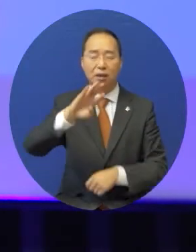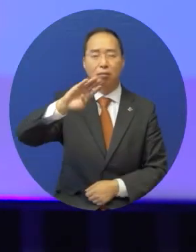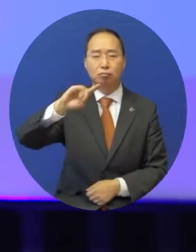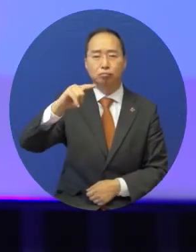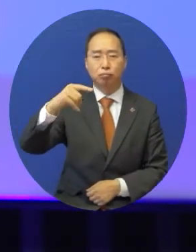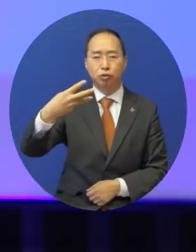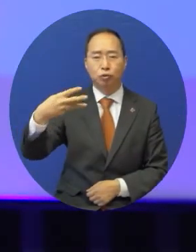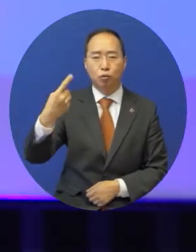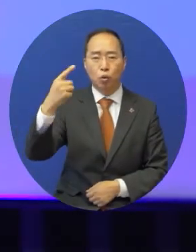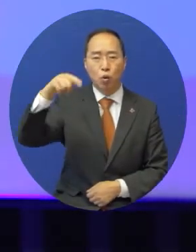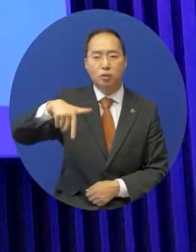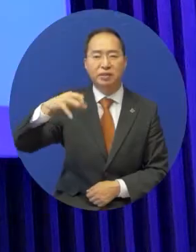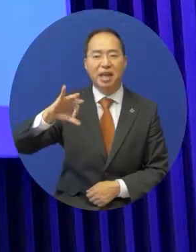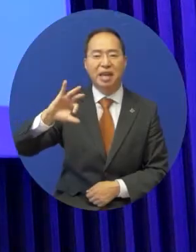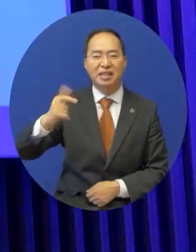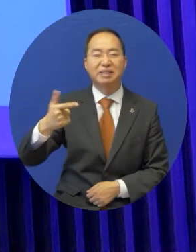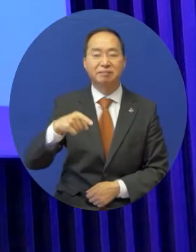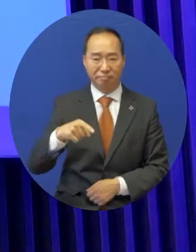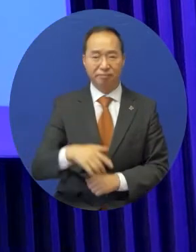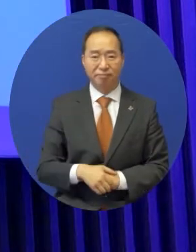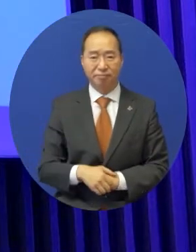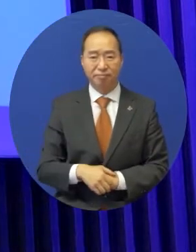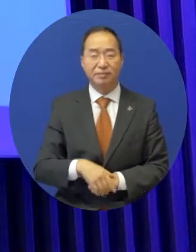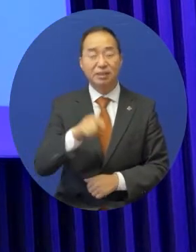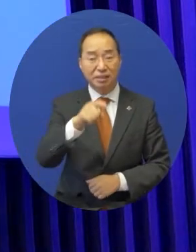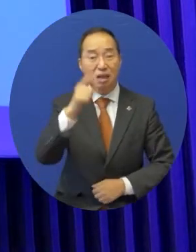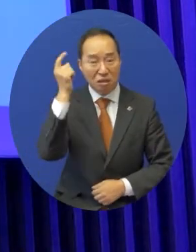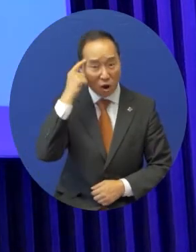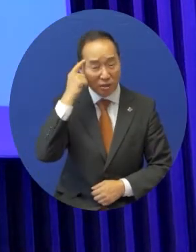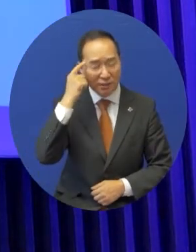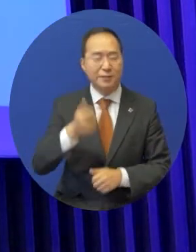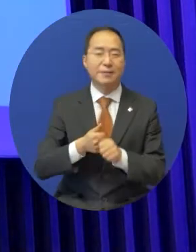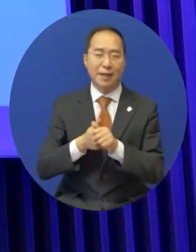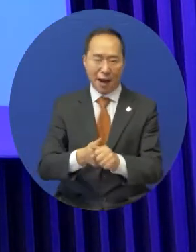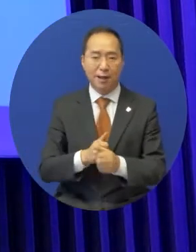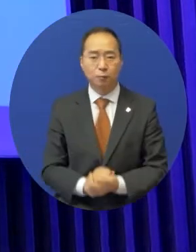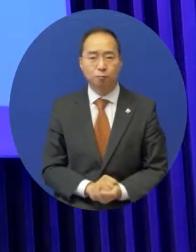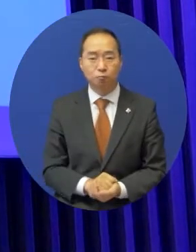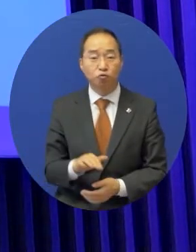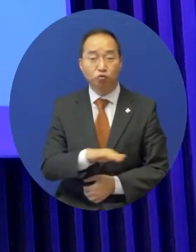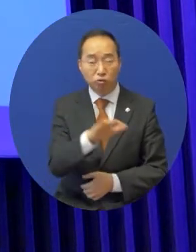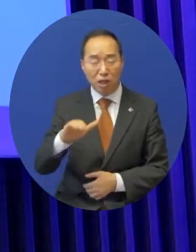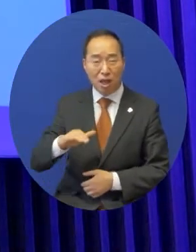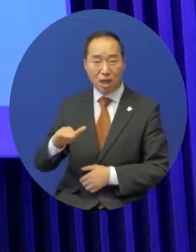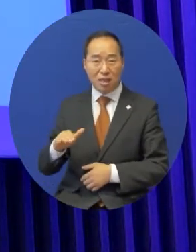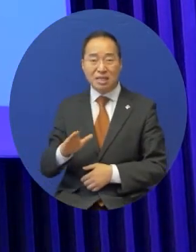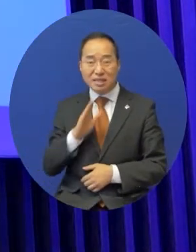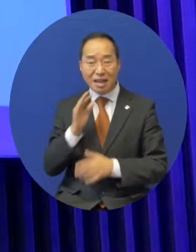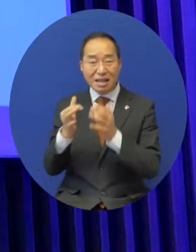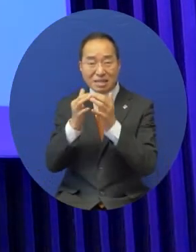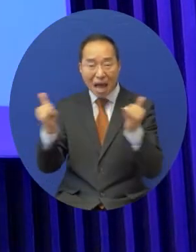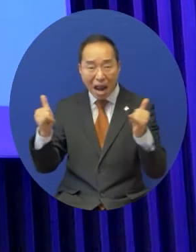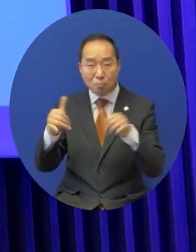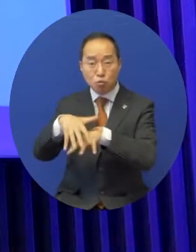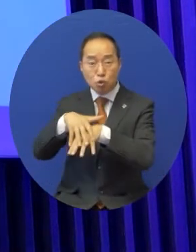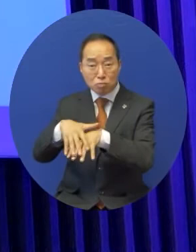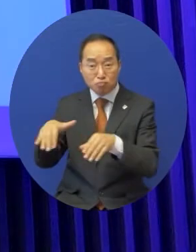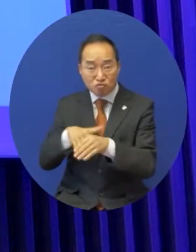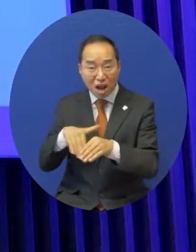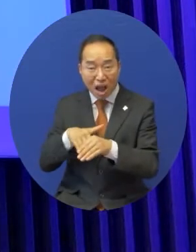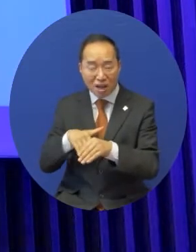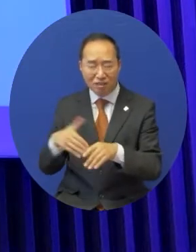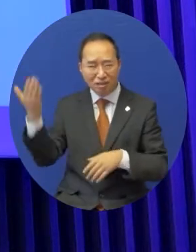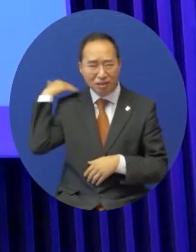바로 블록체인이거든요. 이와 같이 블록체인 정신에 입각해서 우리 조직 문화를